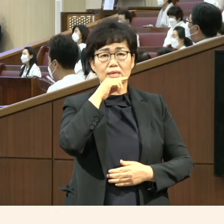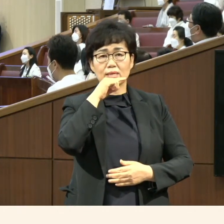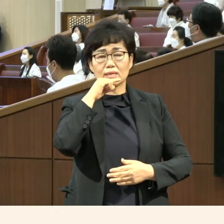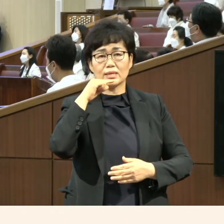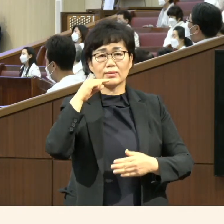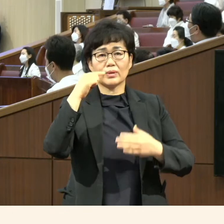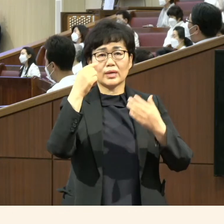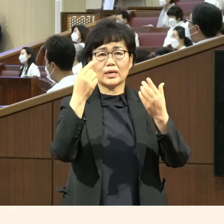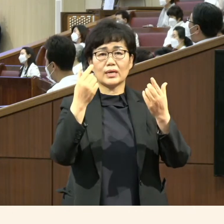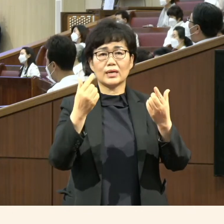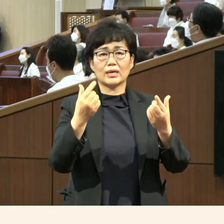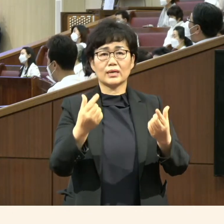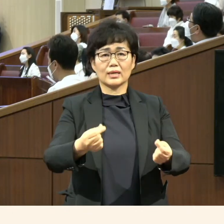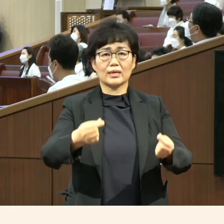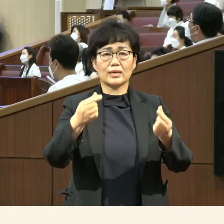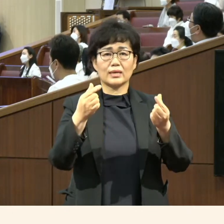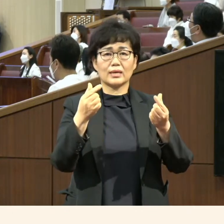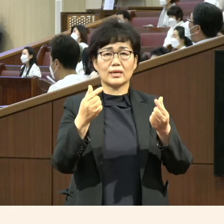피와